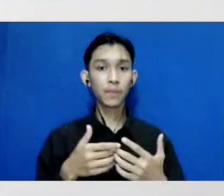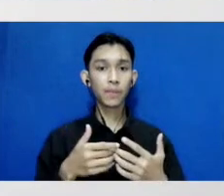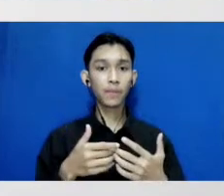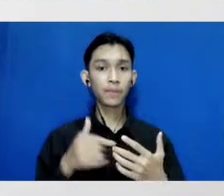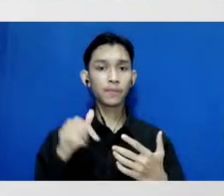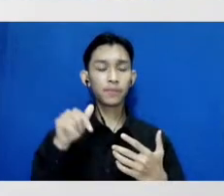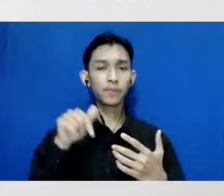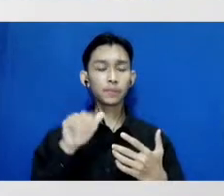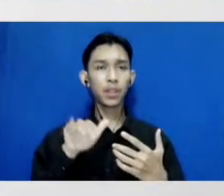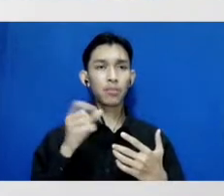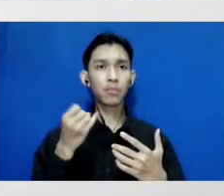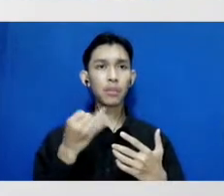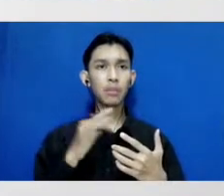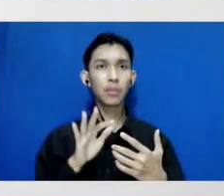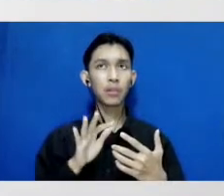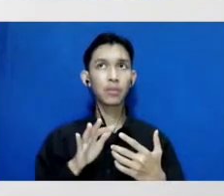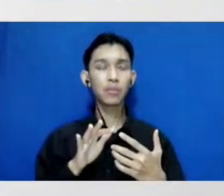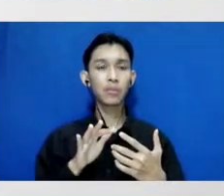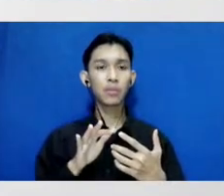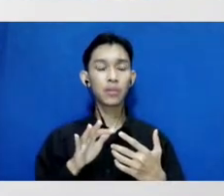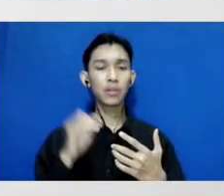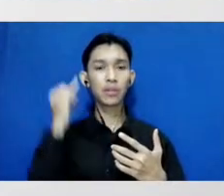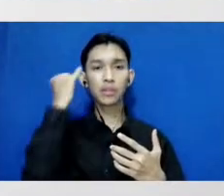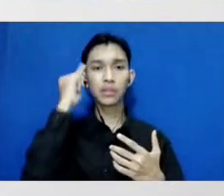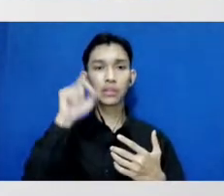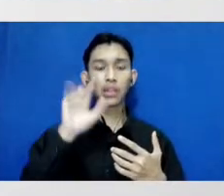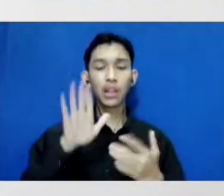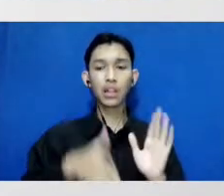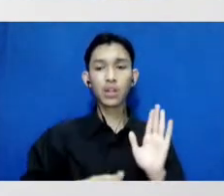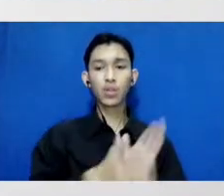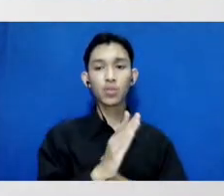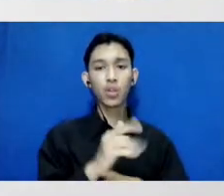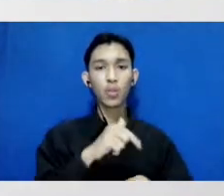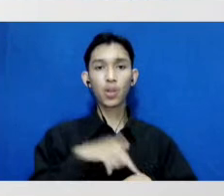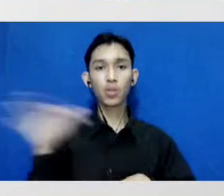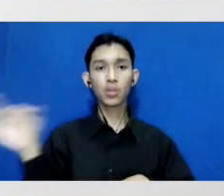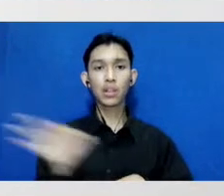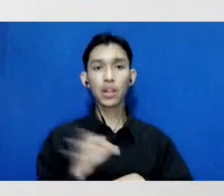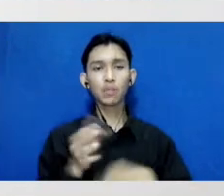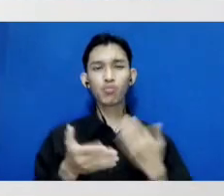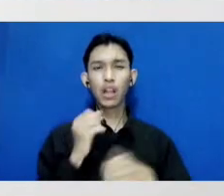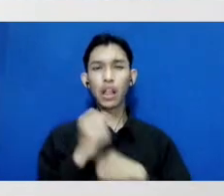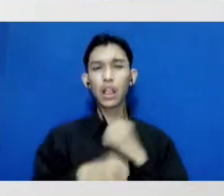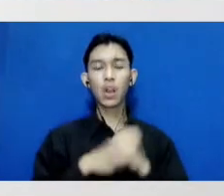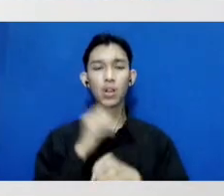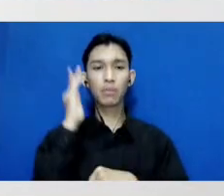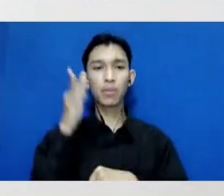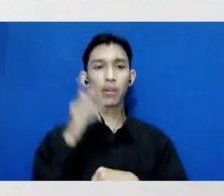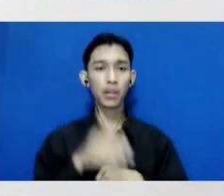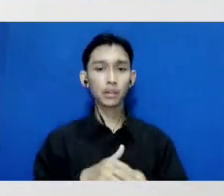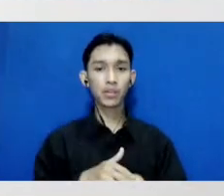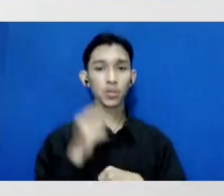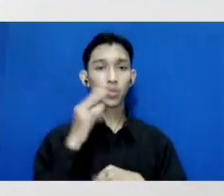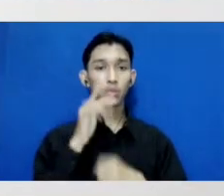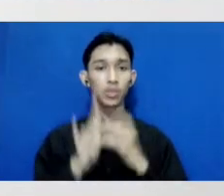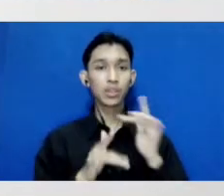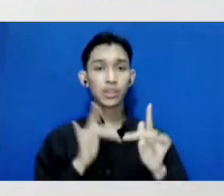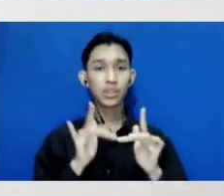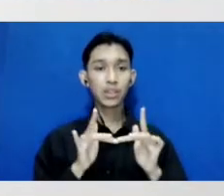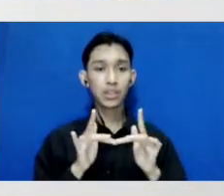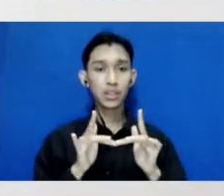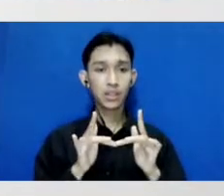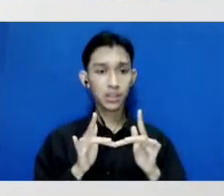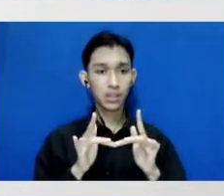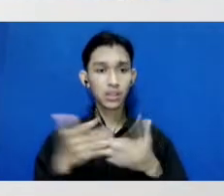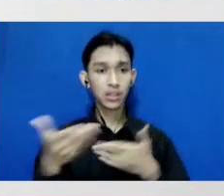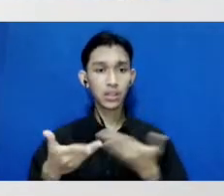dari inisiatif ini akan bisa diluncurkan dalam waktu dekat, mungkin tahun depan. Untuk Digital Services Act dan Digital Market Act ini